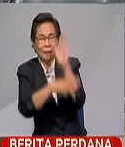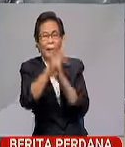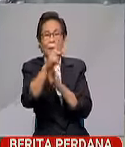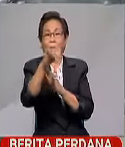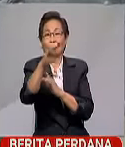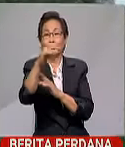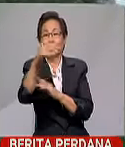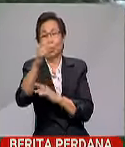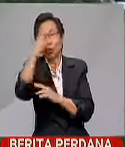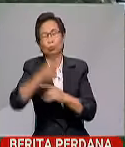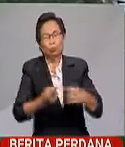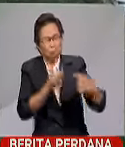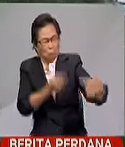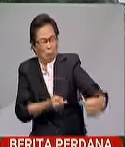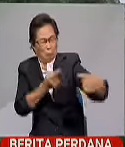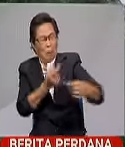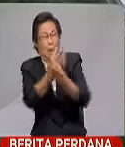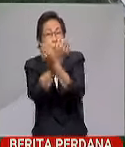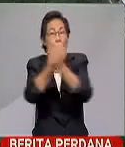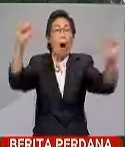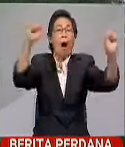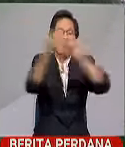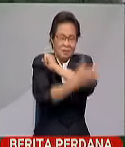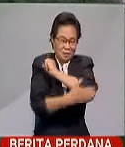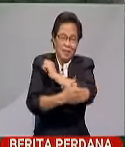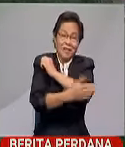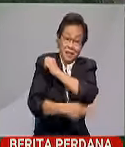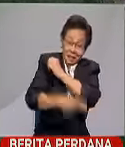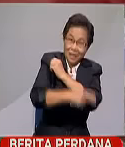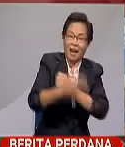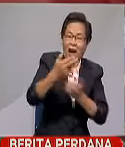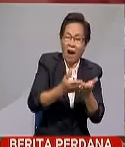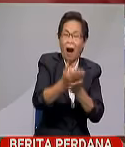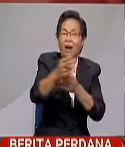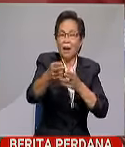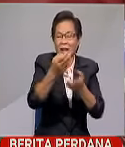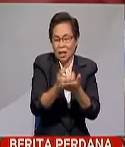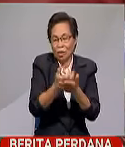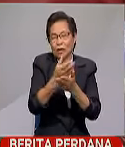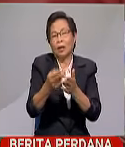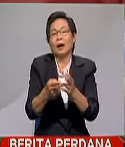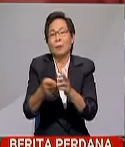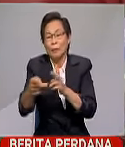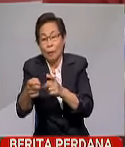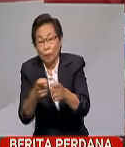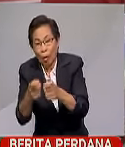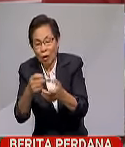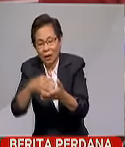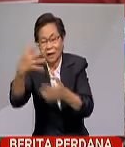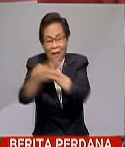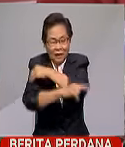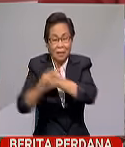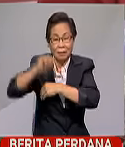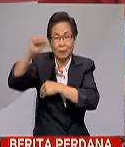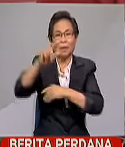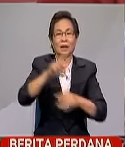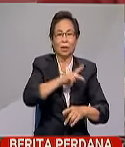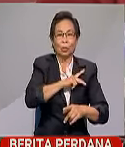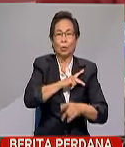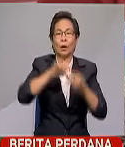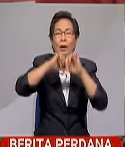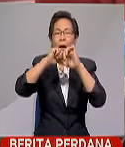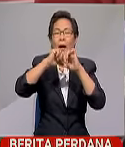ia demi memperjuangkan kedaulatan negeri, hak-hak ekonomi dan pengurusan pentadbiran kekayaan negeri. Menurut Ketua Angkatan Wanita